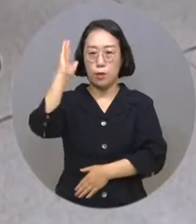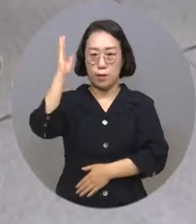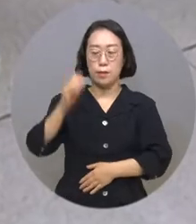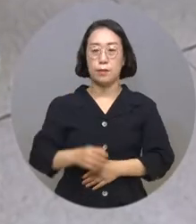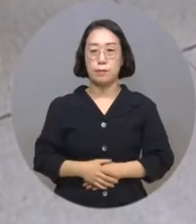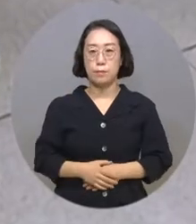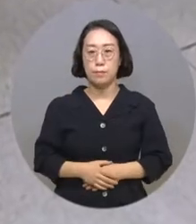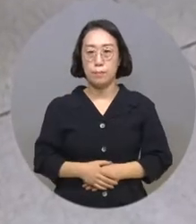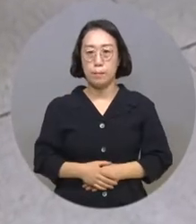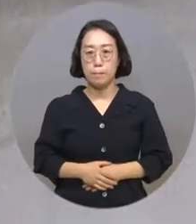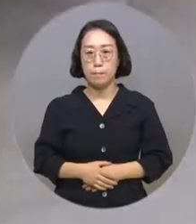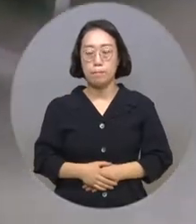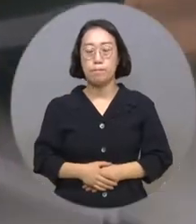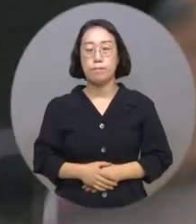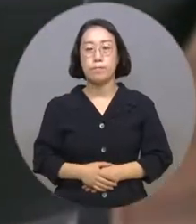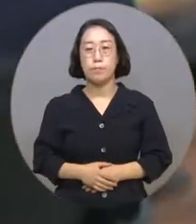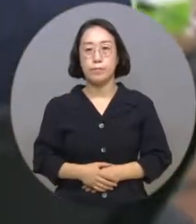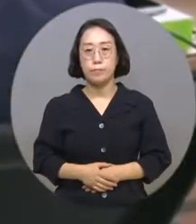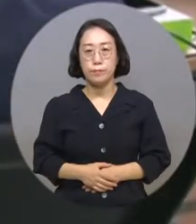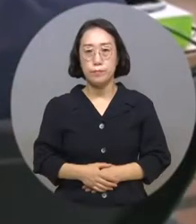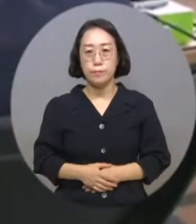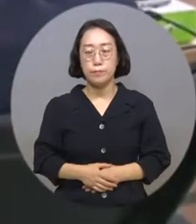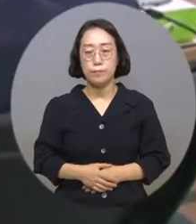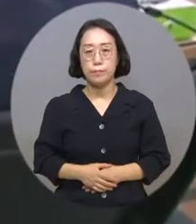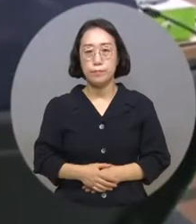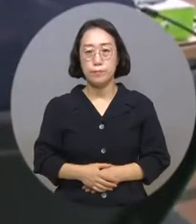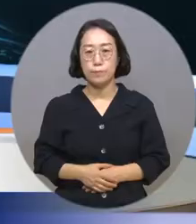전했습니다. 복지TV 뉴스 박순용입니다.